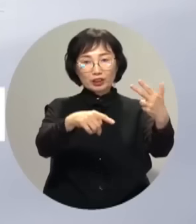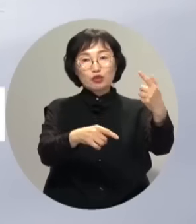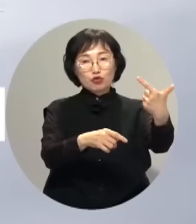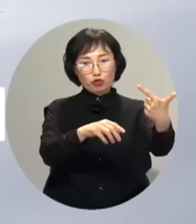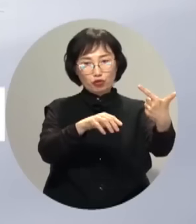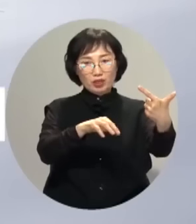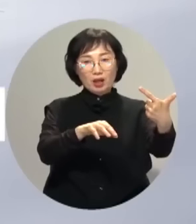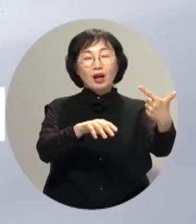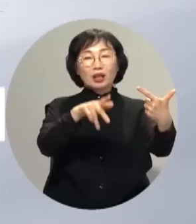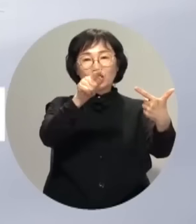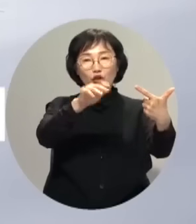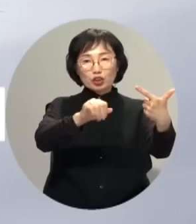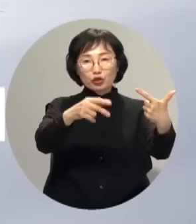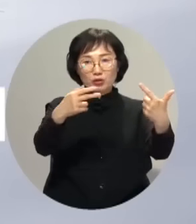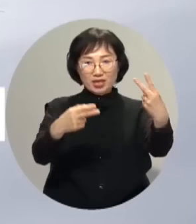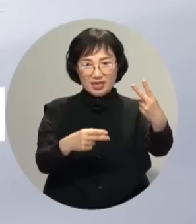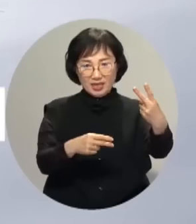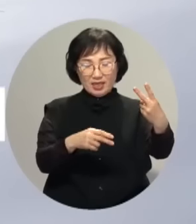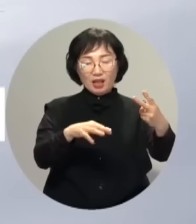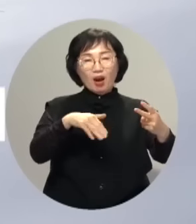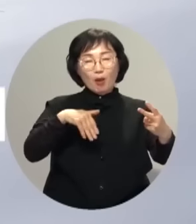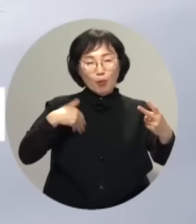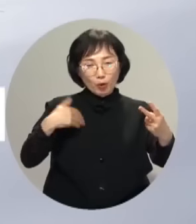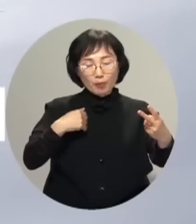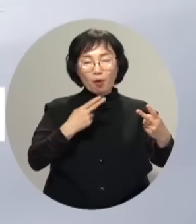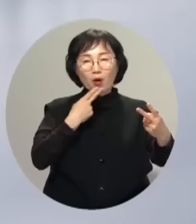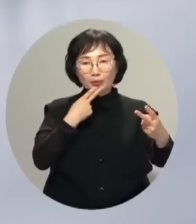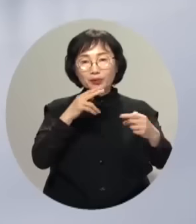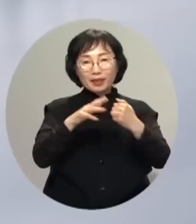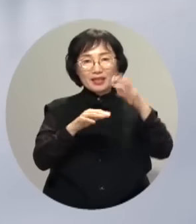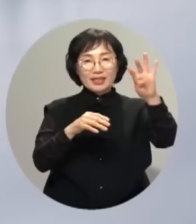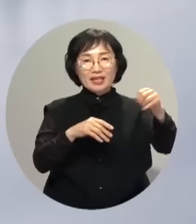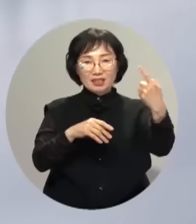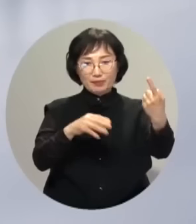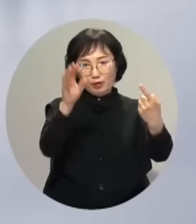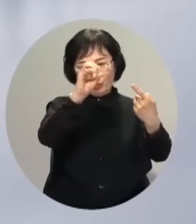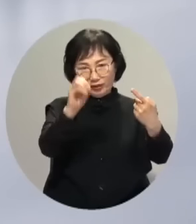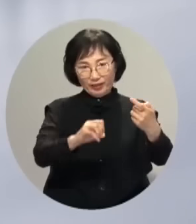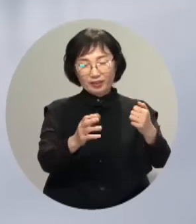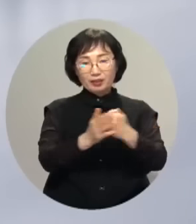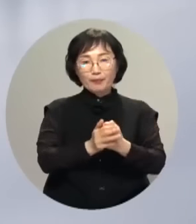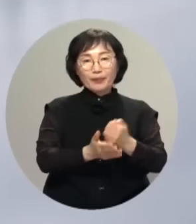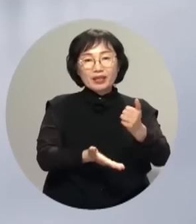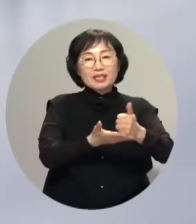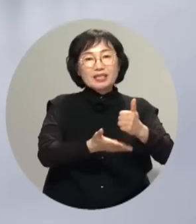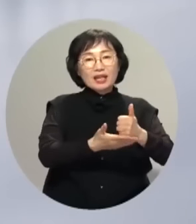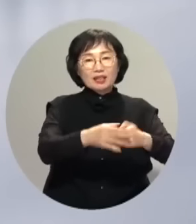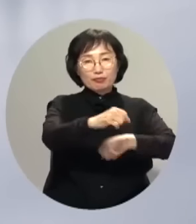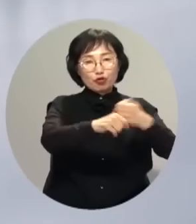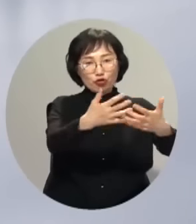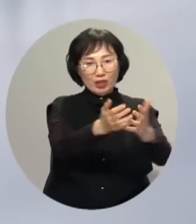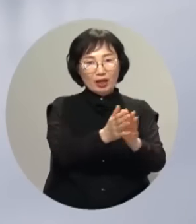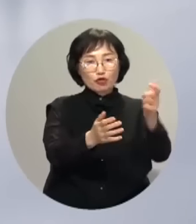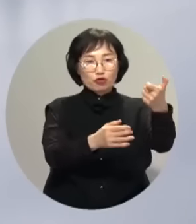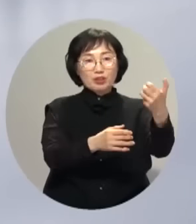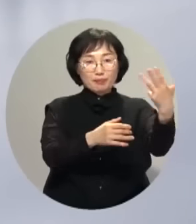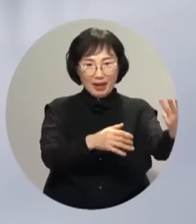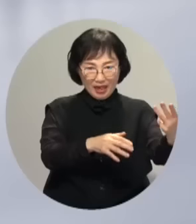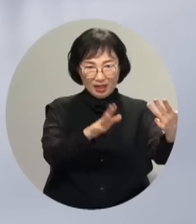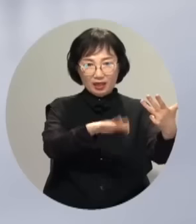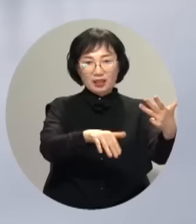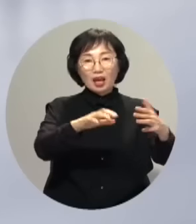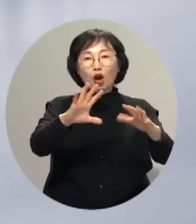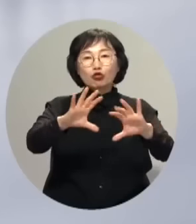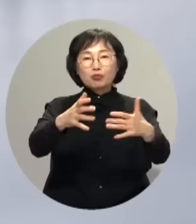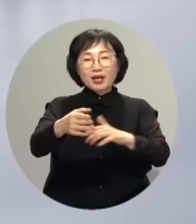없음 모음 무답은 42% 있습니다 지지하는 정당은 민주당 68% 국민의 임